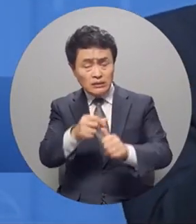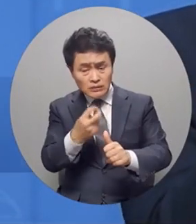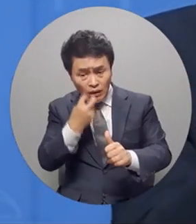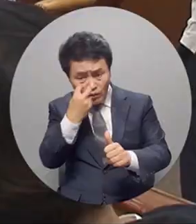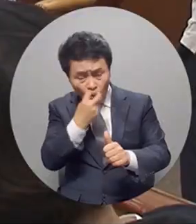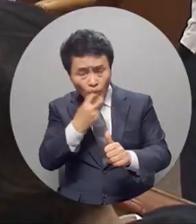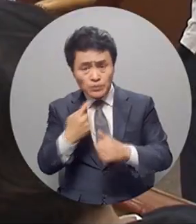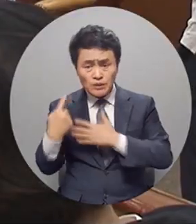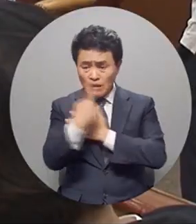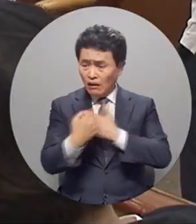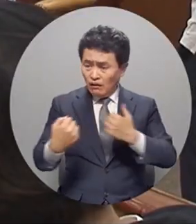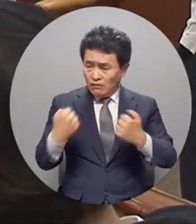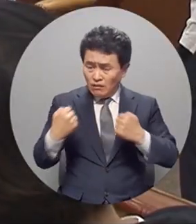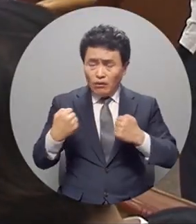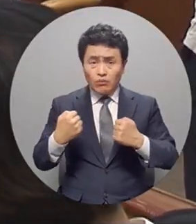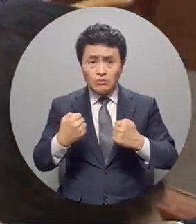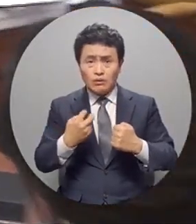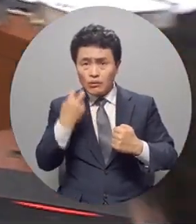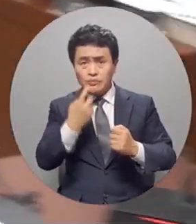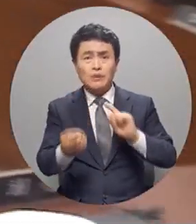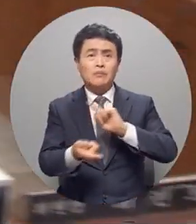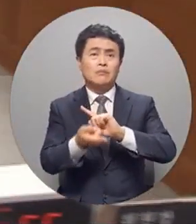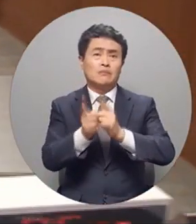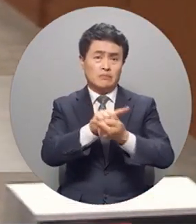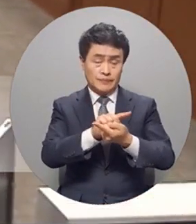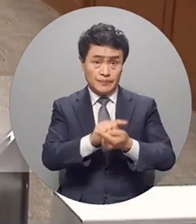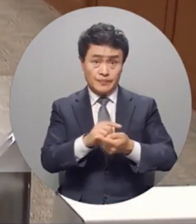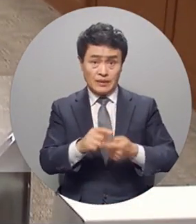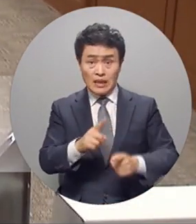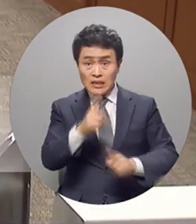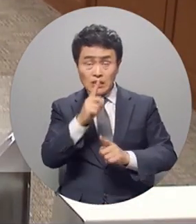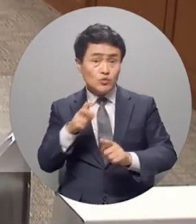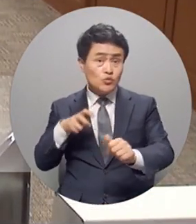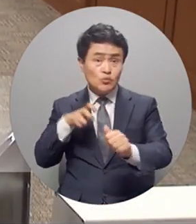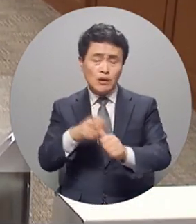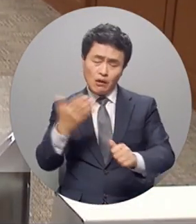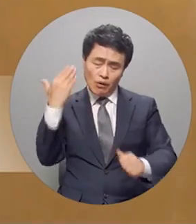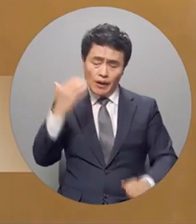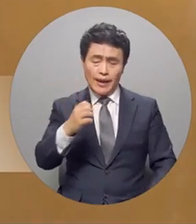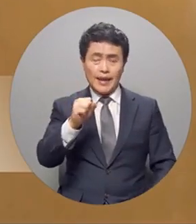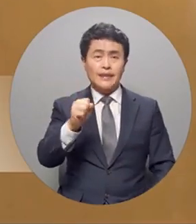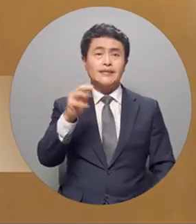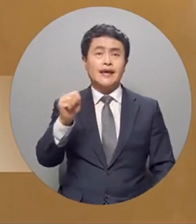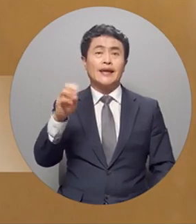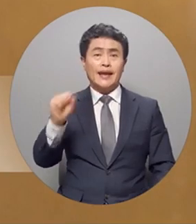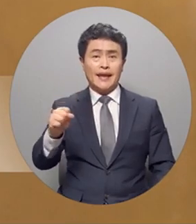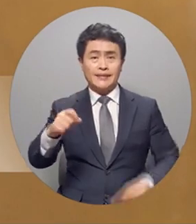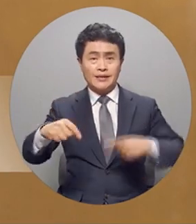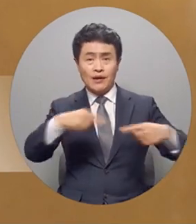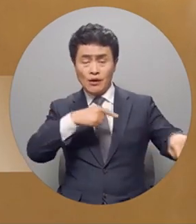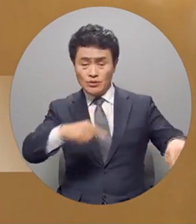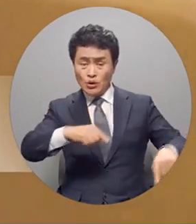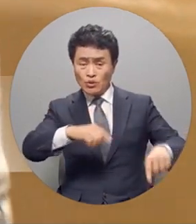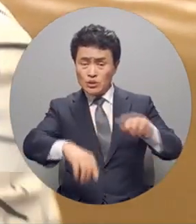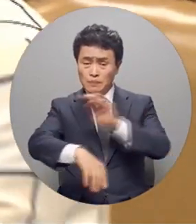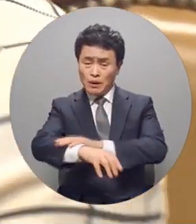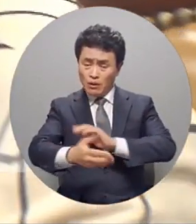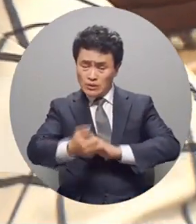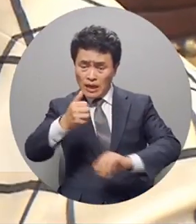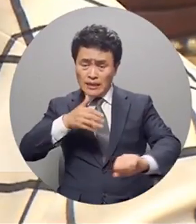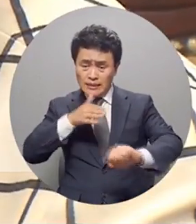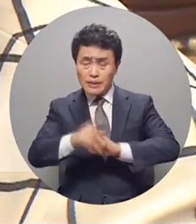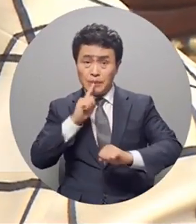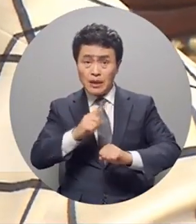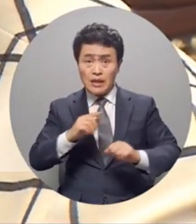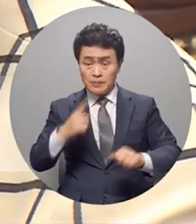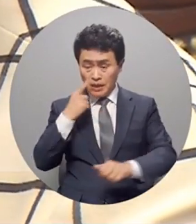있습니다. 청문회에선 이 후보자가 과거 SNS에 올린 정치 편향글이 또다시 도마에 올랐는데 이번엔 일본군